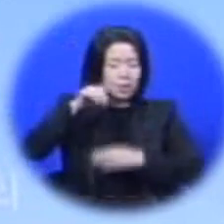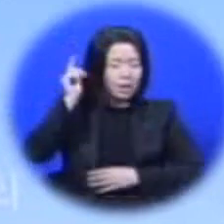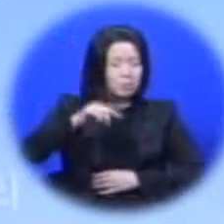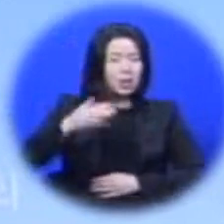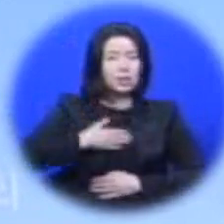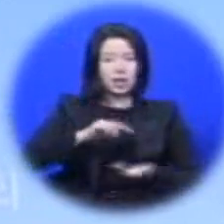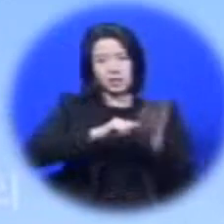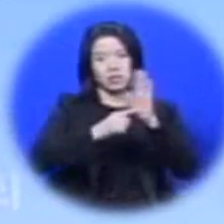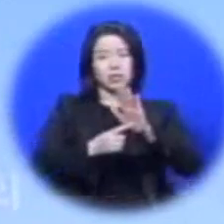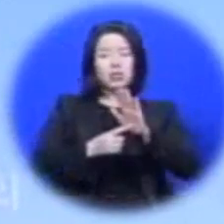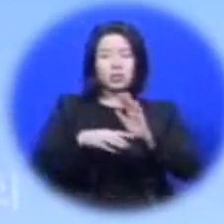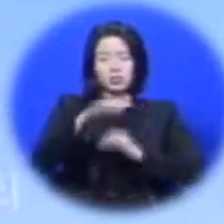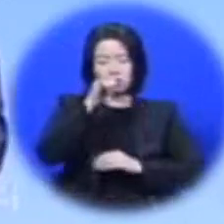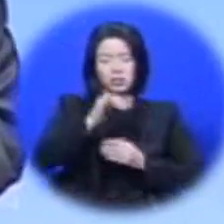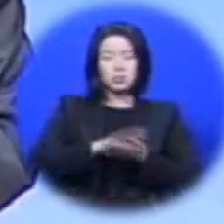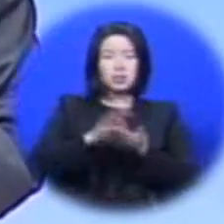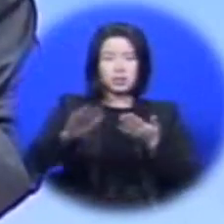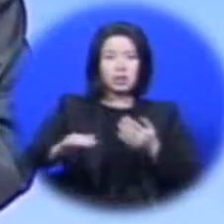거죠.